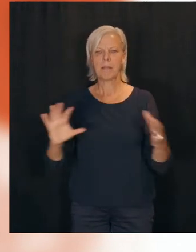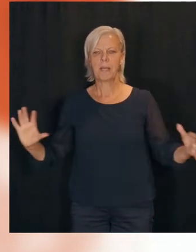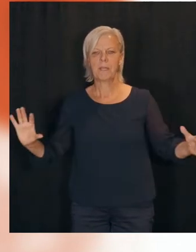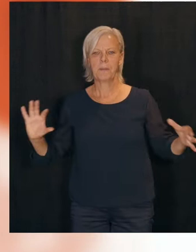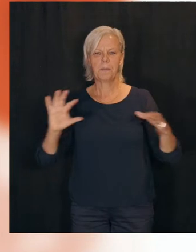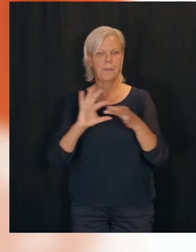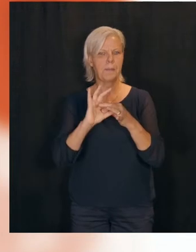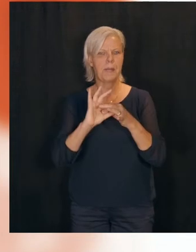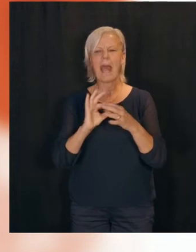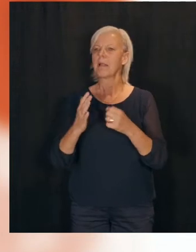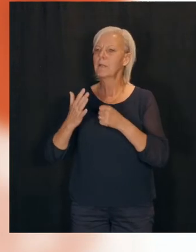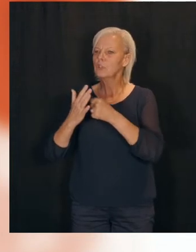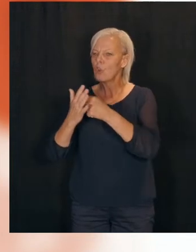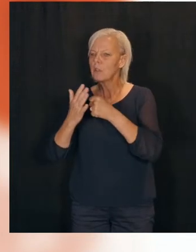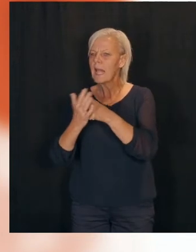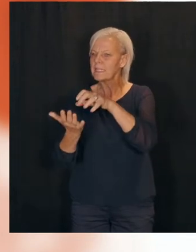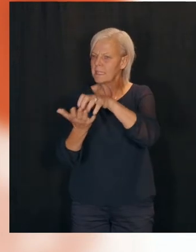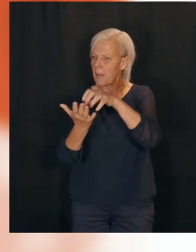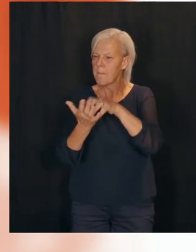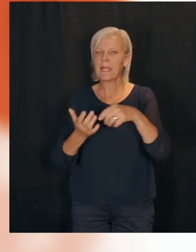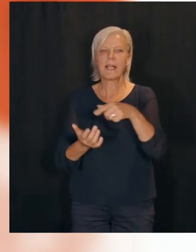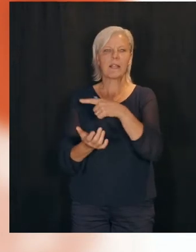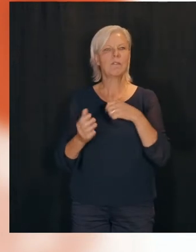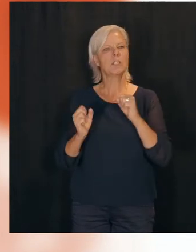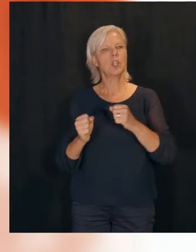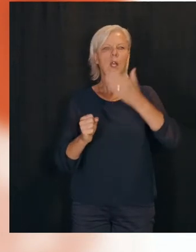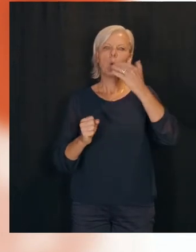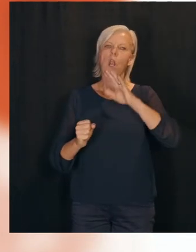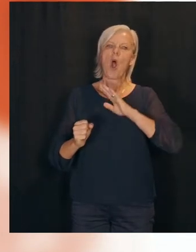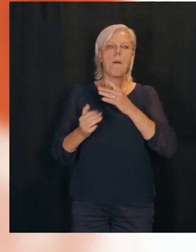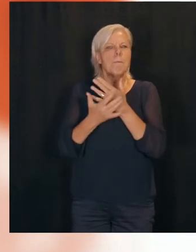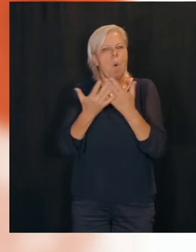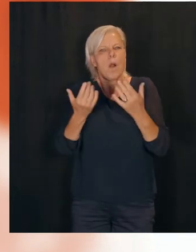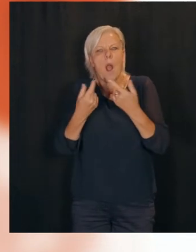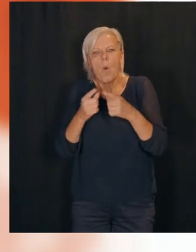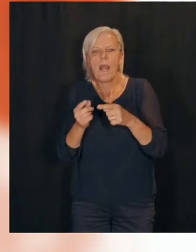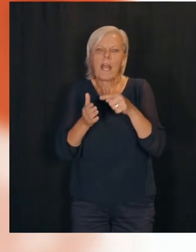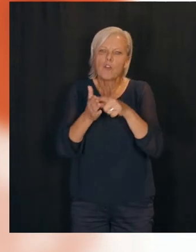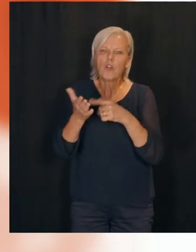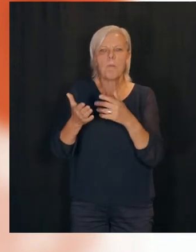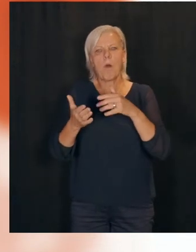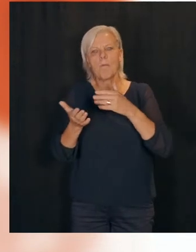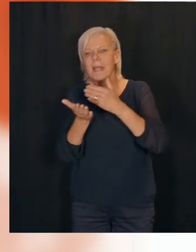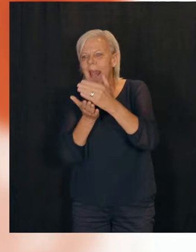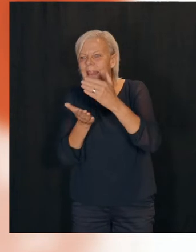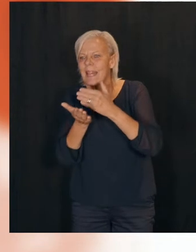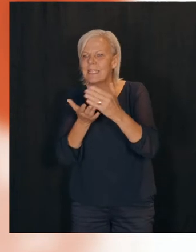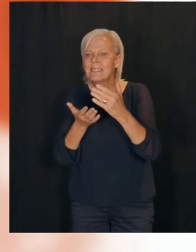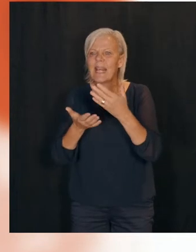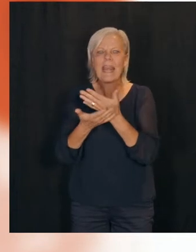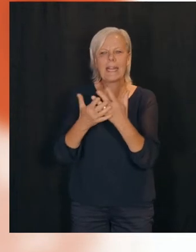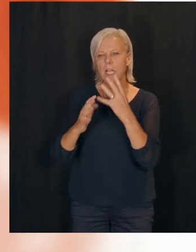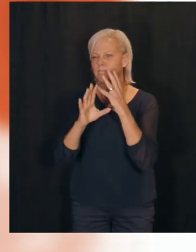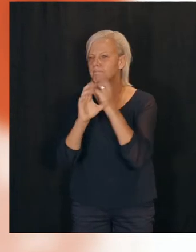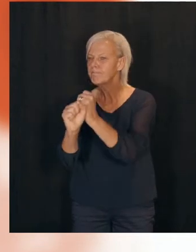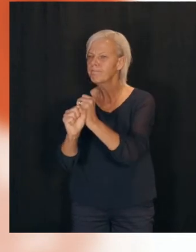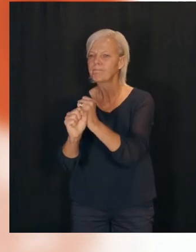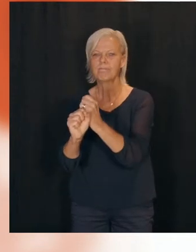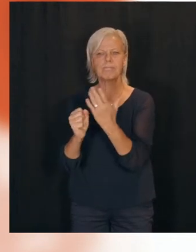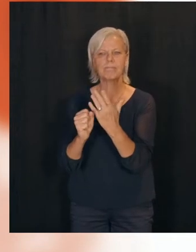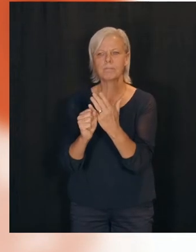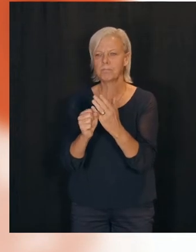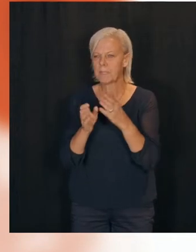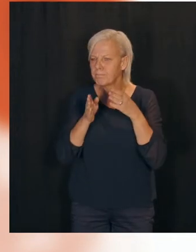Som att stötta samhället i att vi ska kunna ha många olika berättelser. Att vi inte ska låsa fast varandra i för